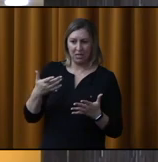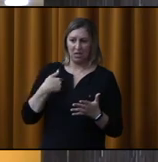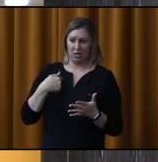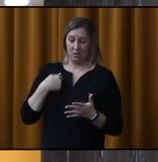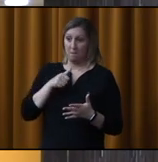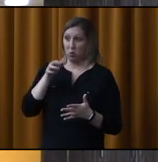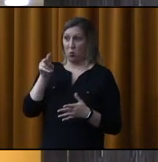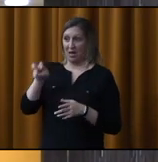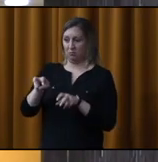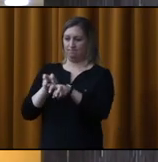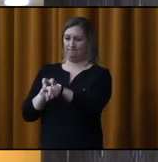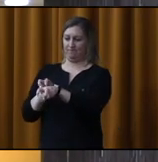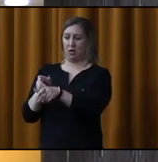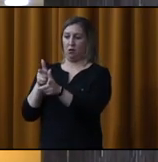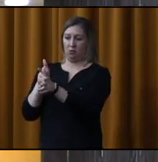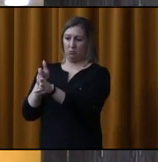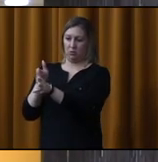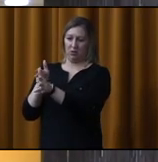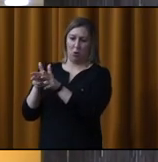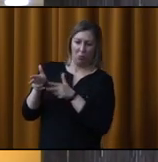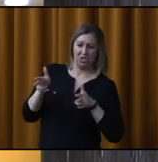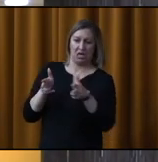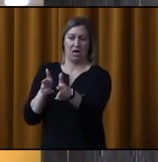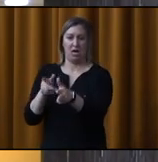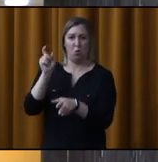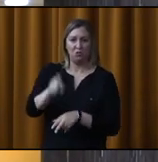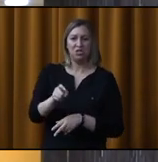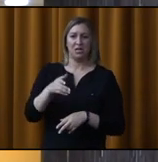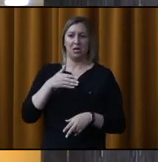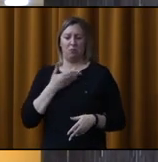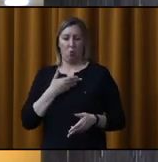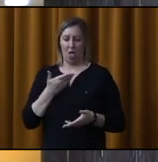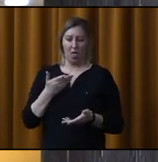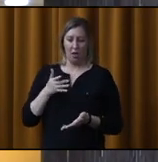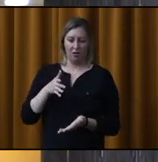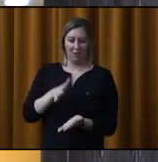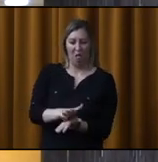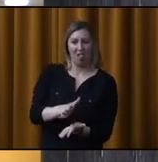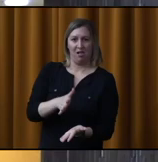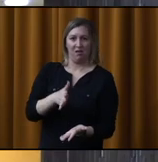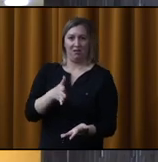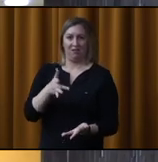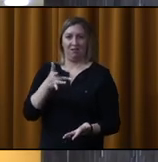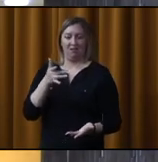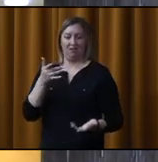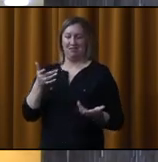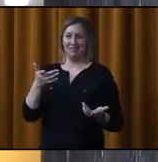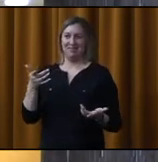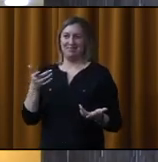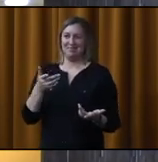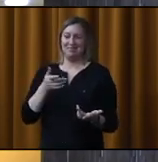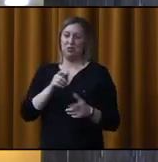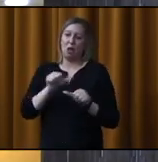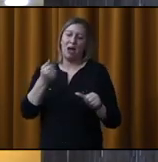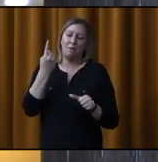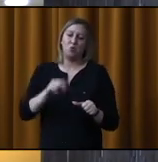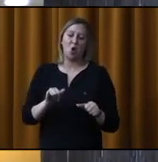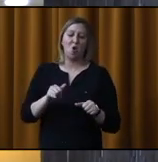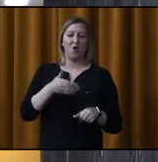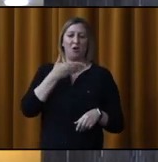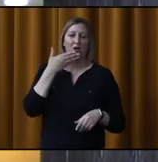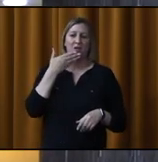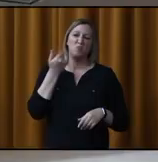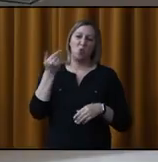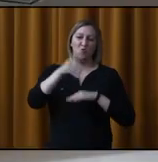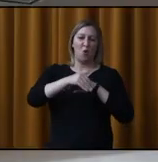on voyait qu la de la journée, tout le monde avait déjà passé sur la ligne aussi. Parce que tout le monde, tu il y plus de voix qui vient, y plus de trafic. Ça fait que le marquage s'efface